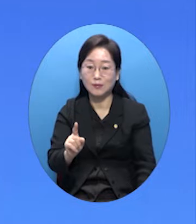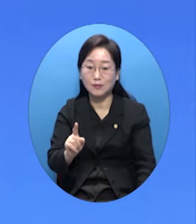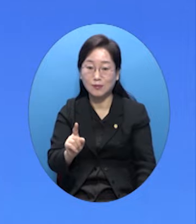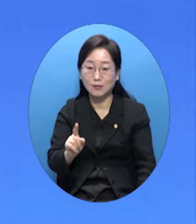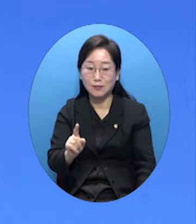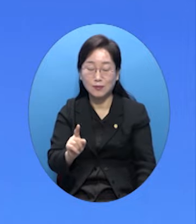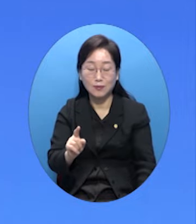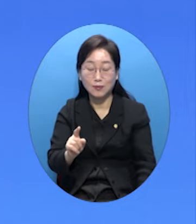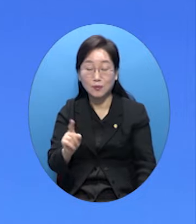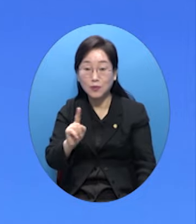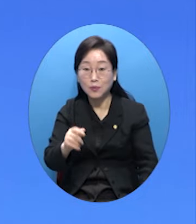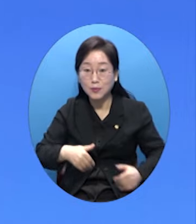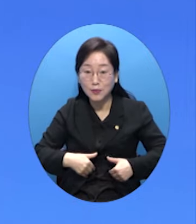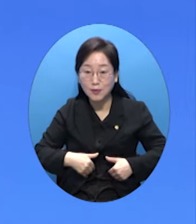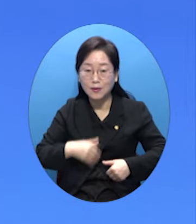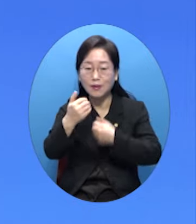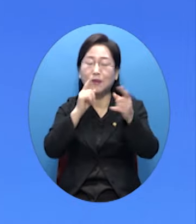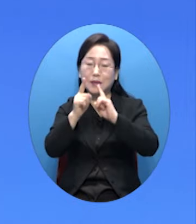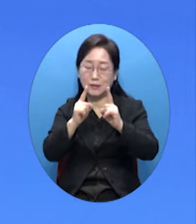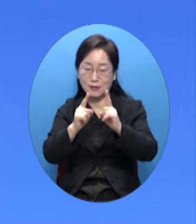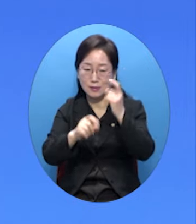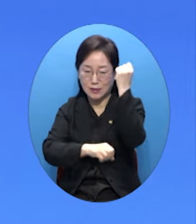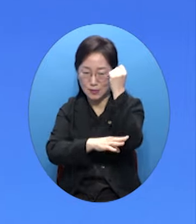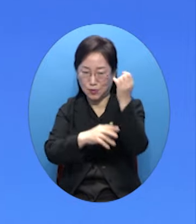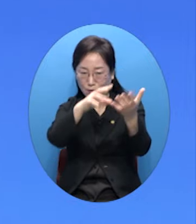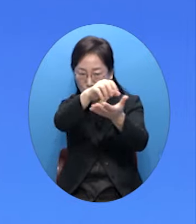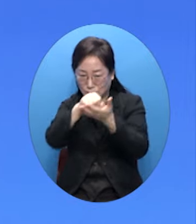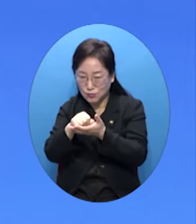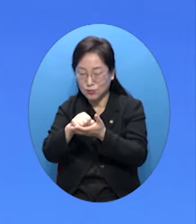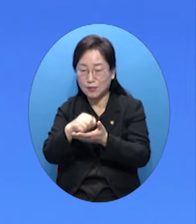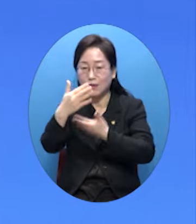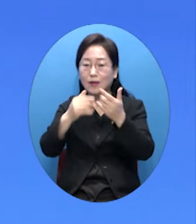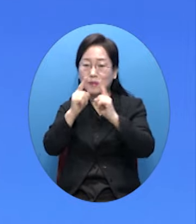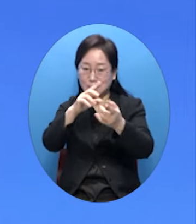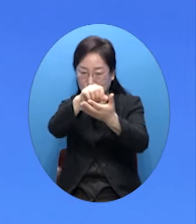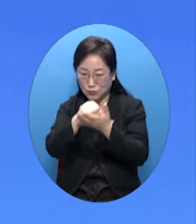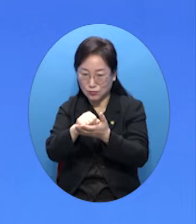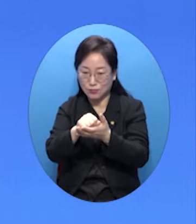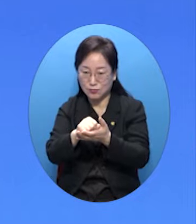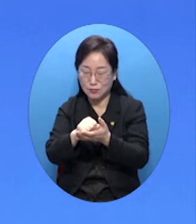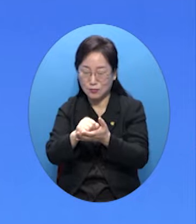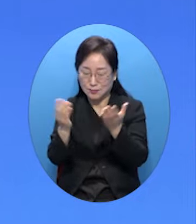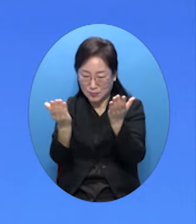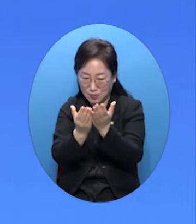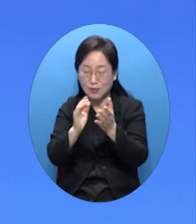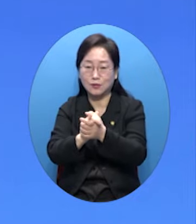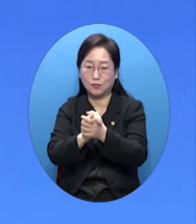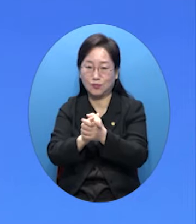드려지는 기도냐? 말씀에 근거한 기도, 말씀. 내가 말씀에 의지하여 기도합니다. 주님께서